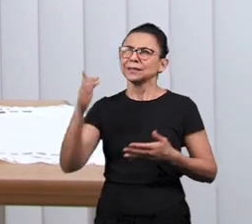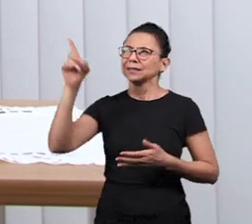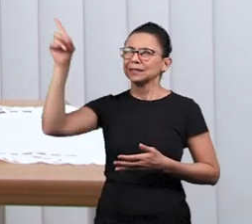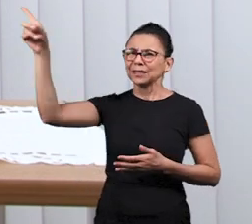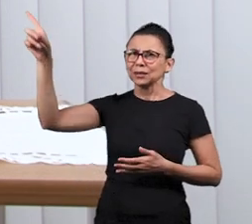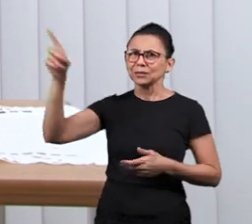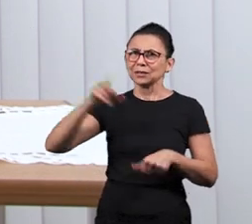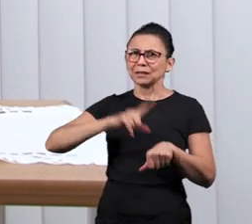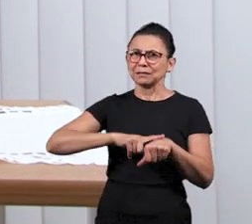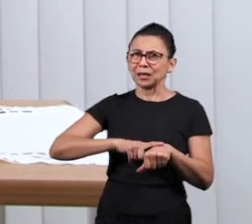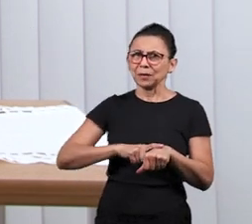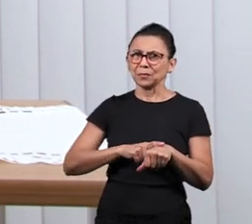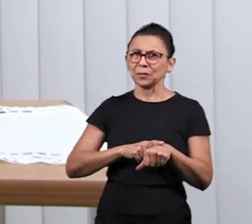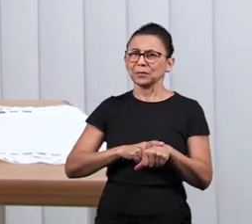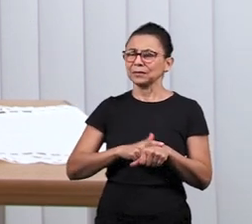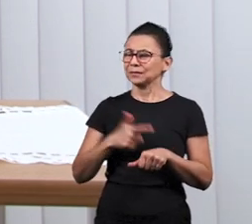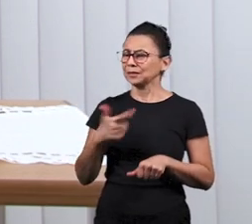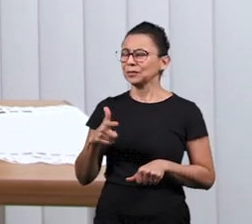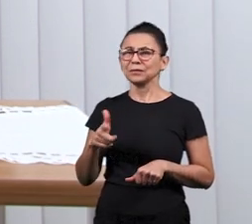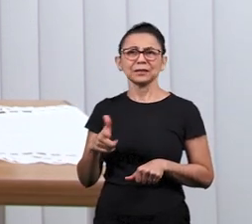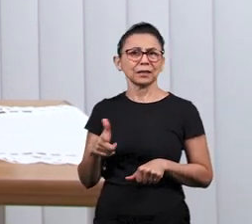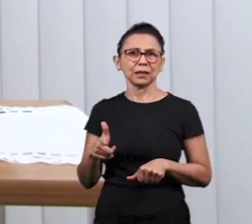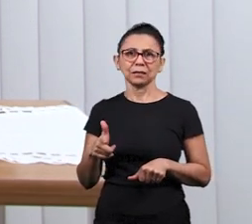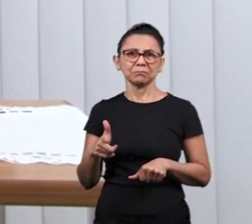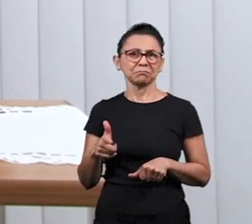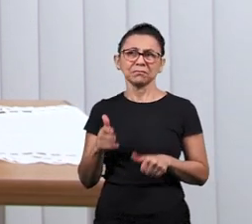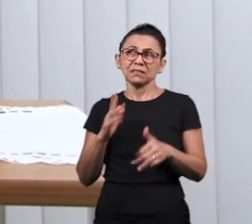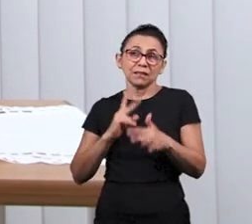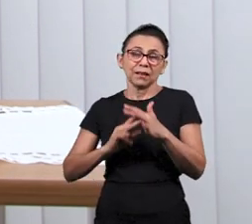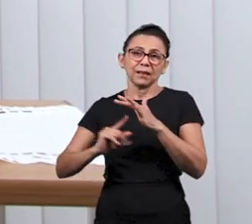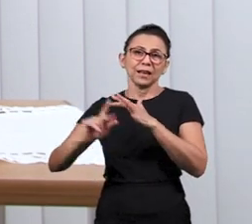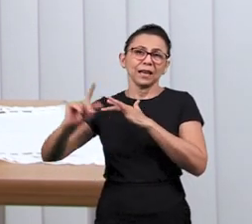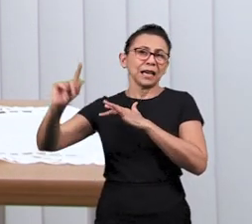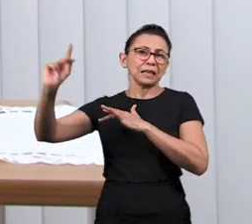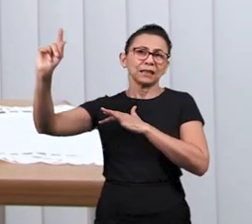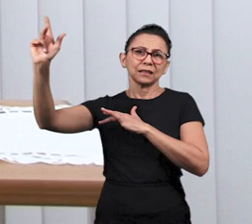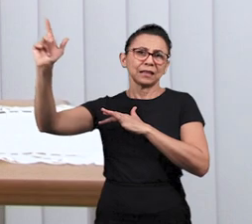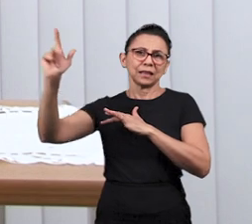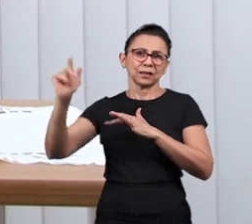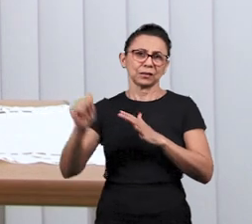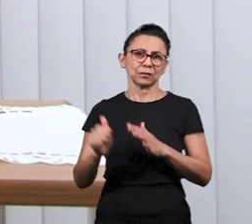времени. Сила Его не истощается.